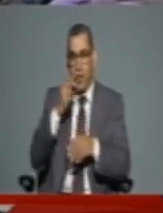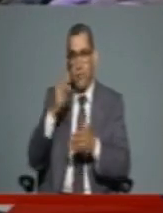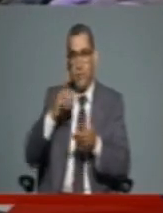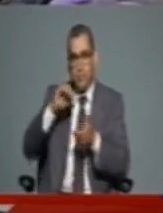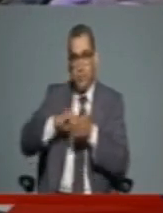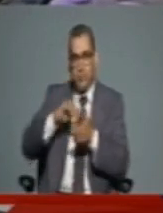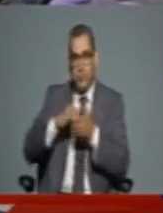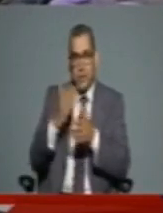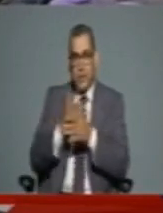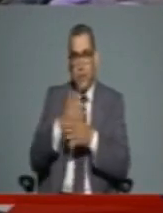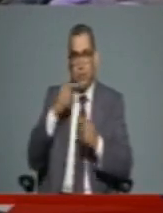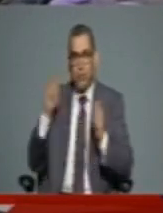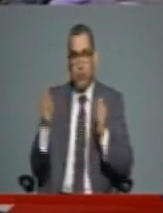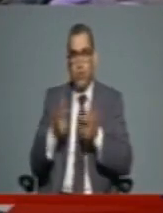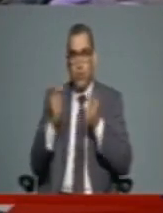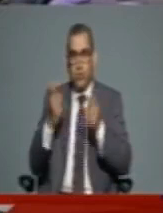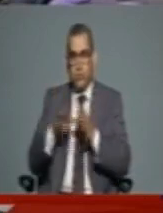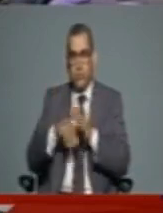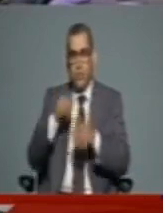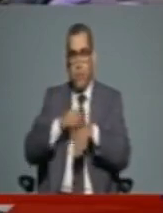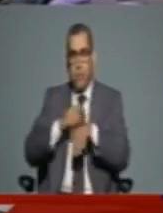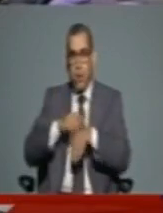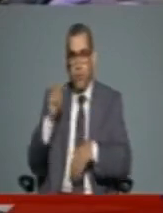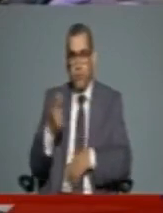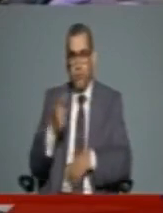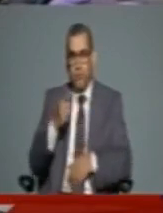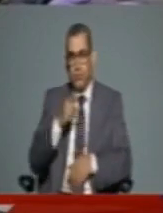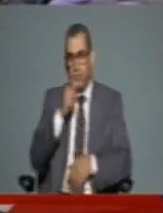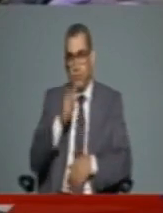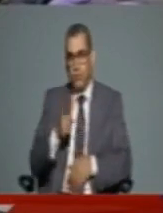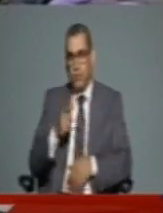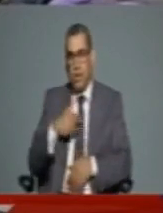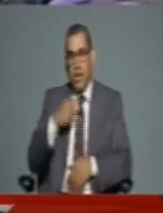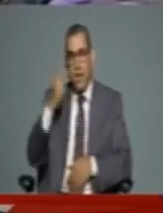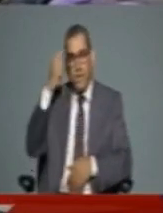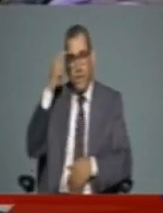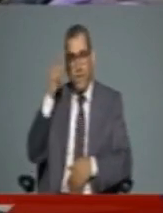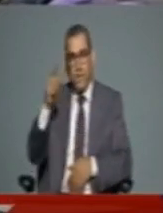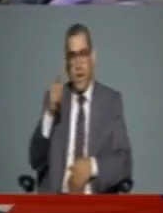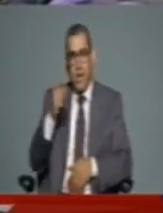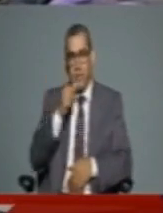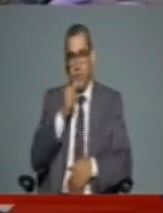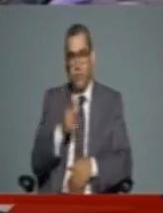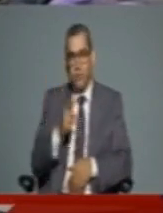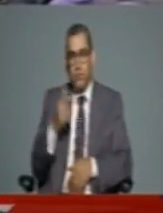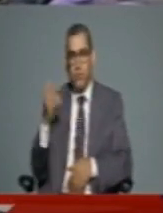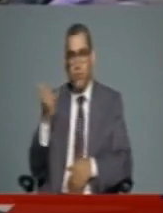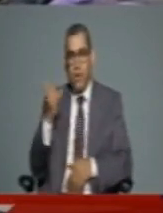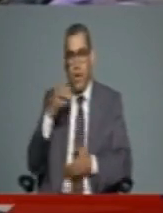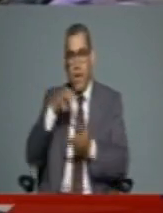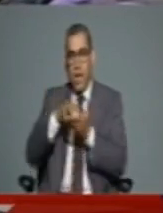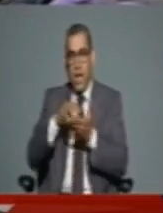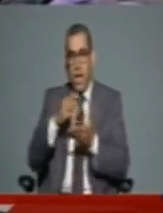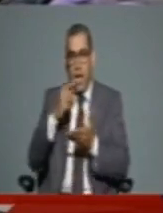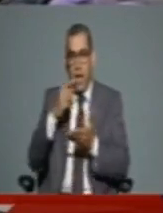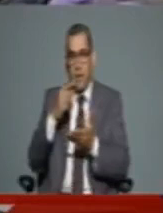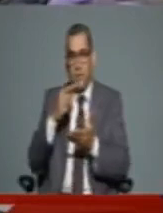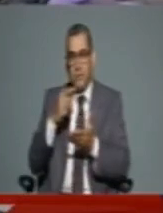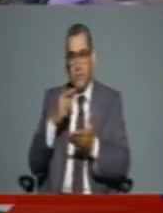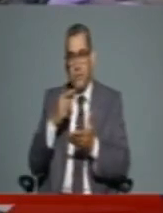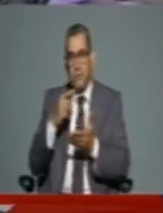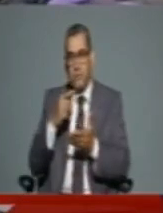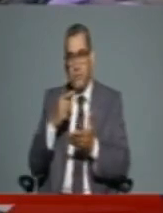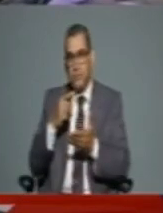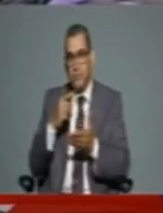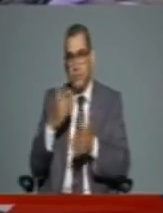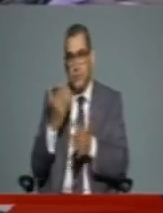نخلص في ميعادنا. انا بس عايز اقول لكم هي الفكره بتاعت ان احنا بنحيا قهوه فينا ليه؟ معلش انا يعني عشان الساعه